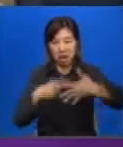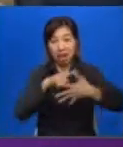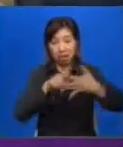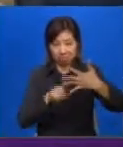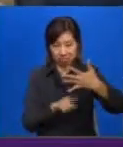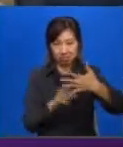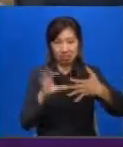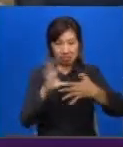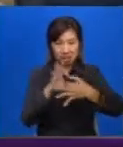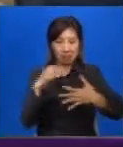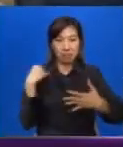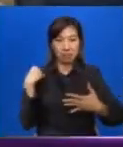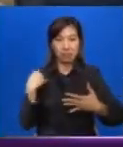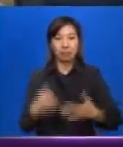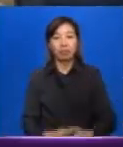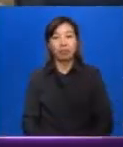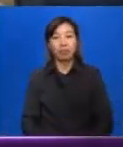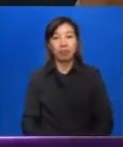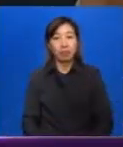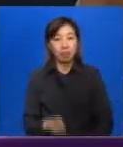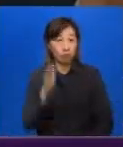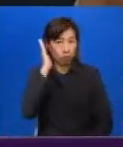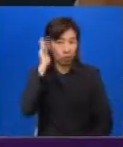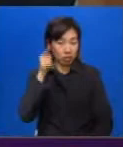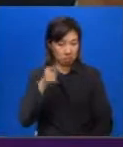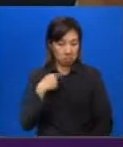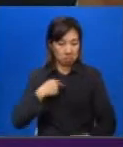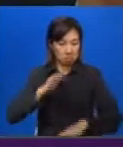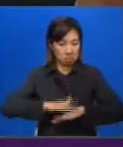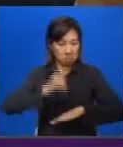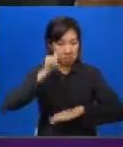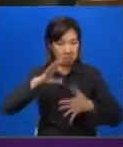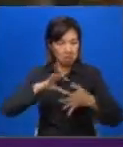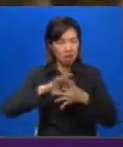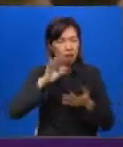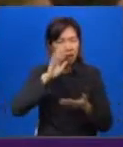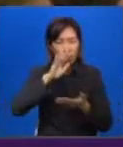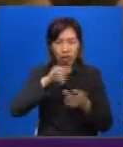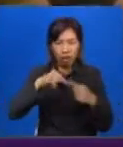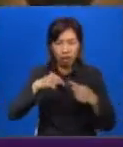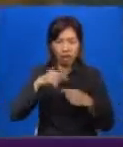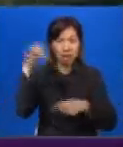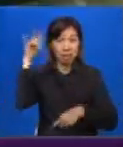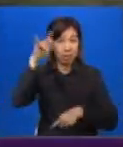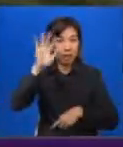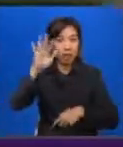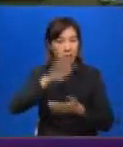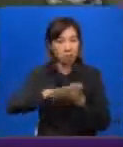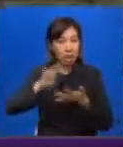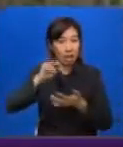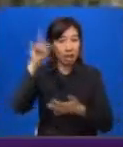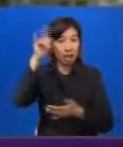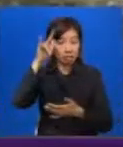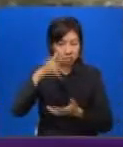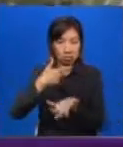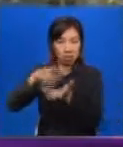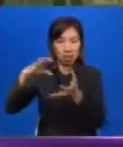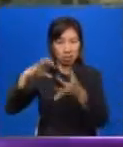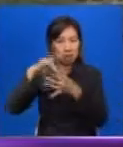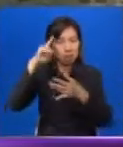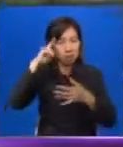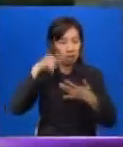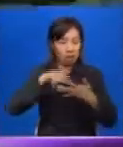ทสุภกฤตอริยปรีชาจากสถาบันการบินมหาวิทยาลัยรังสิตให้น้ำหนักไปที่ประเด็นของการระเบิดกลางอากาศมากที่